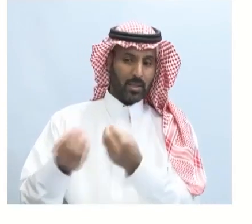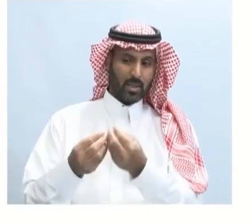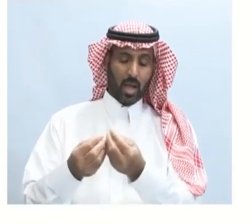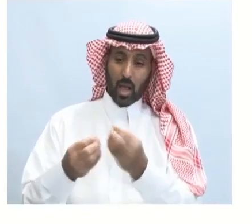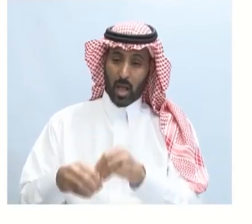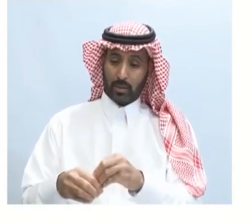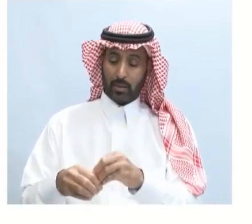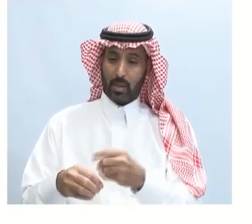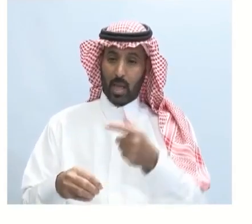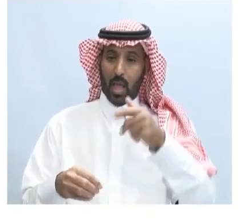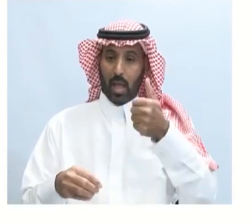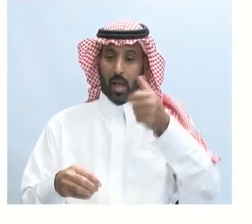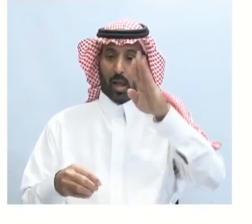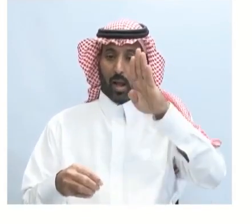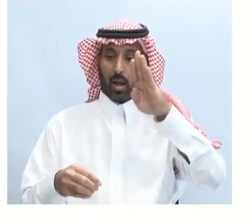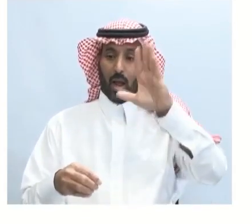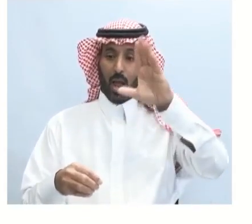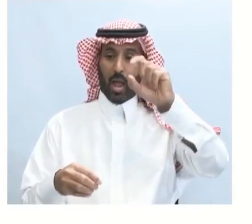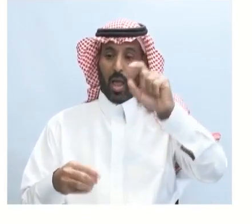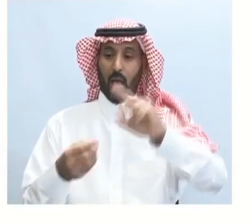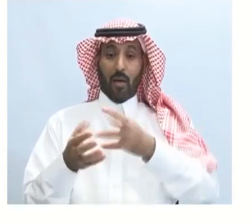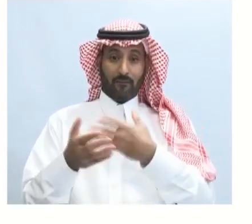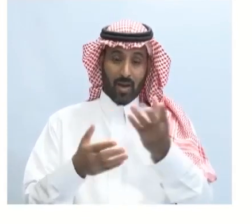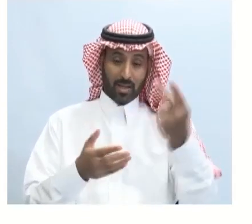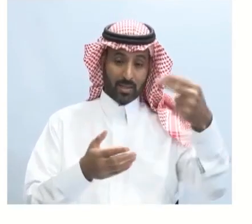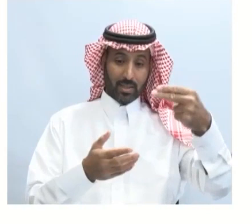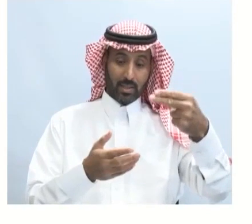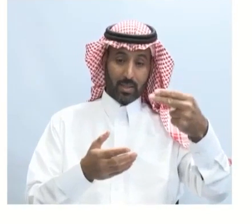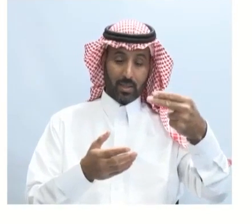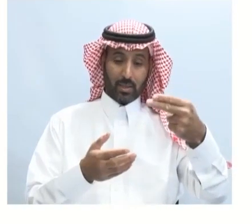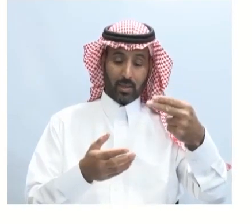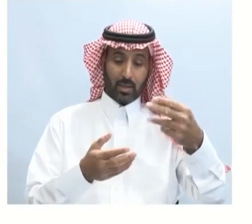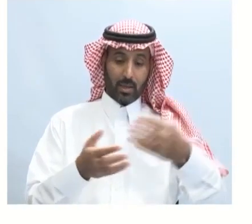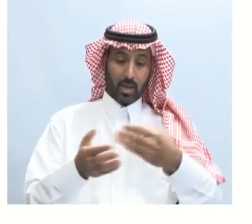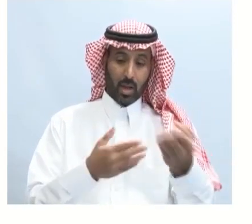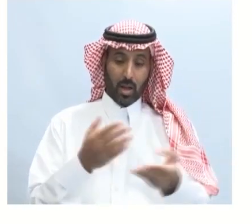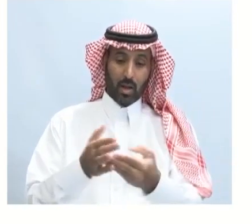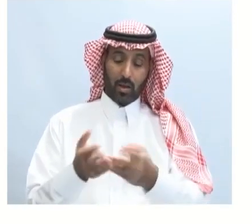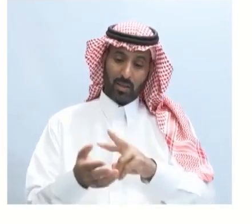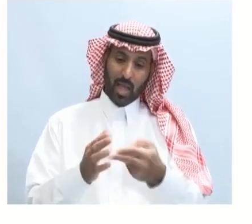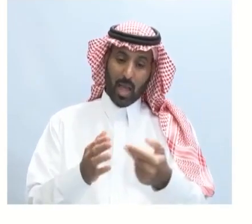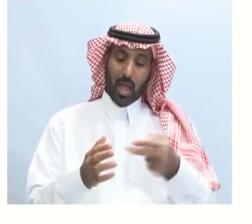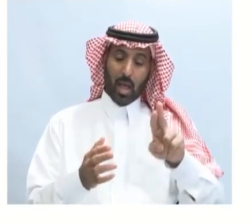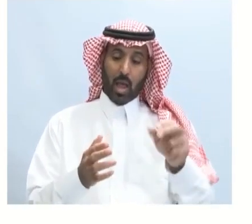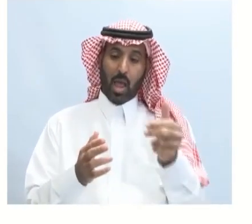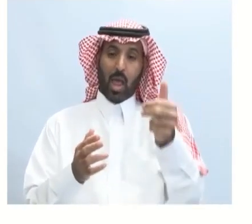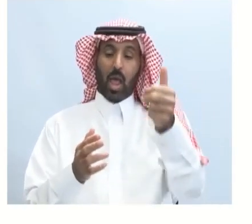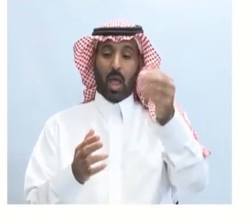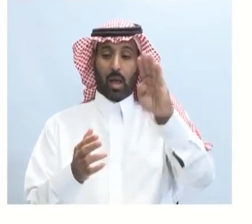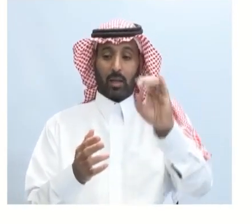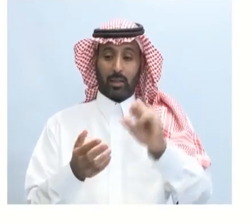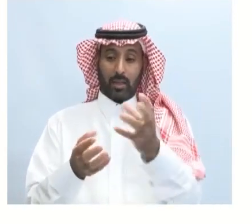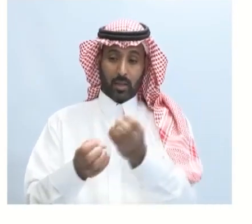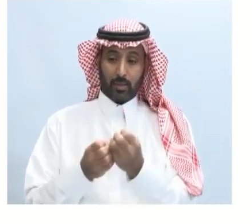عمليه اكسده اذا فقد الهيدروجين عندما يتاكسد سنقول انه هنا تاكسد اذا اكتساب